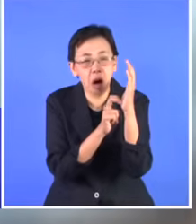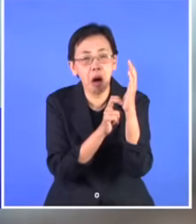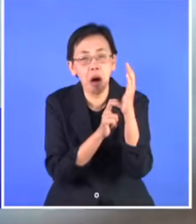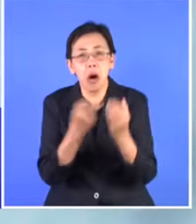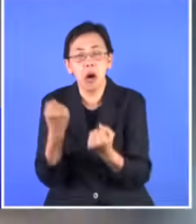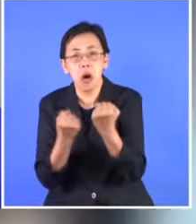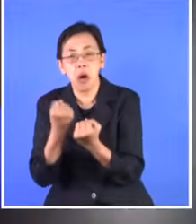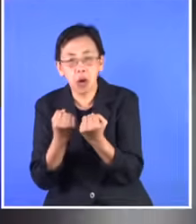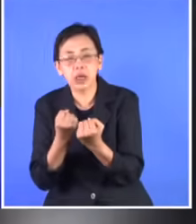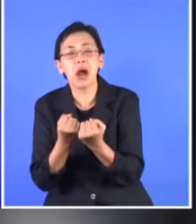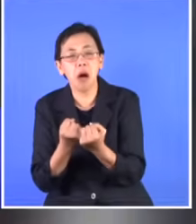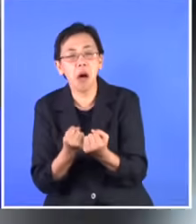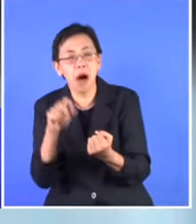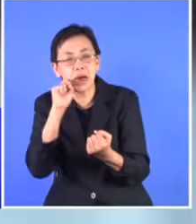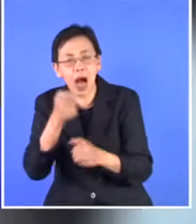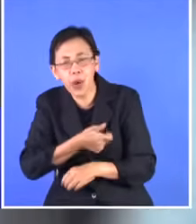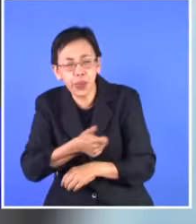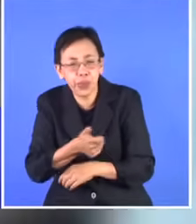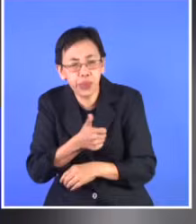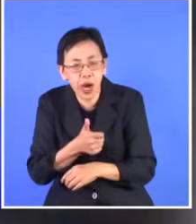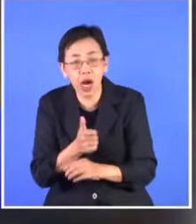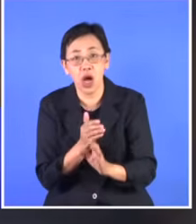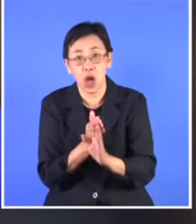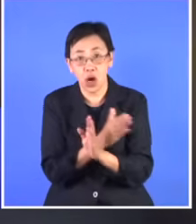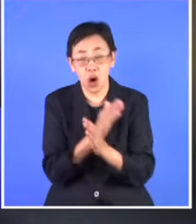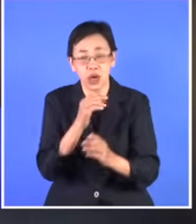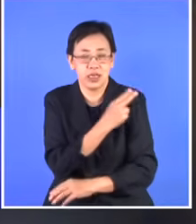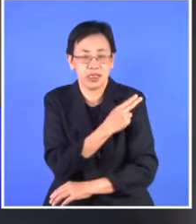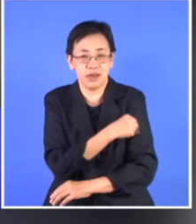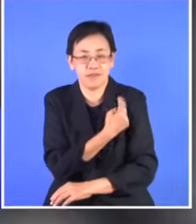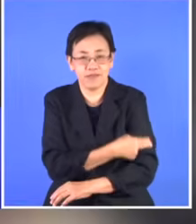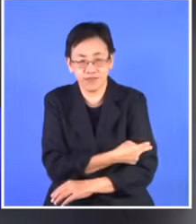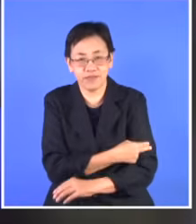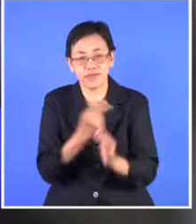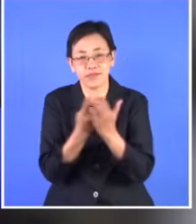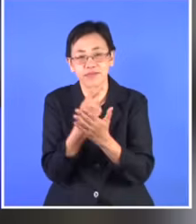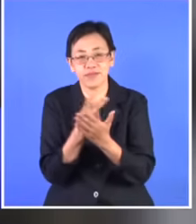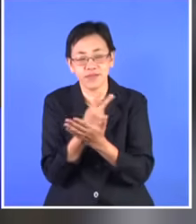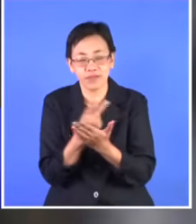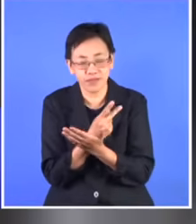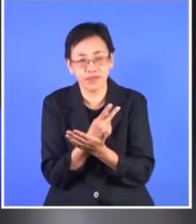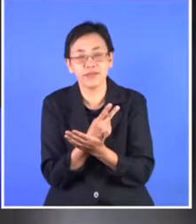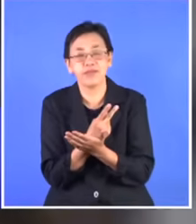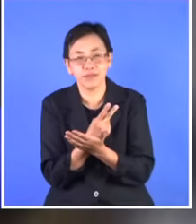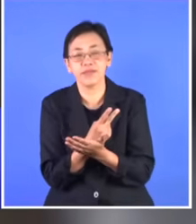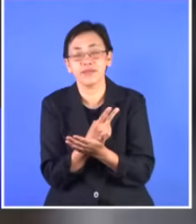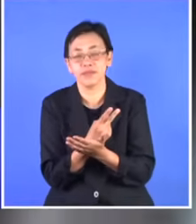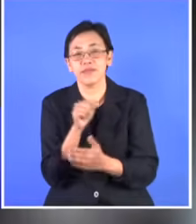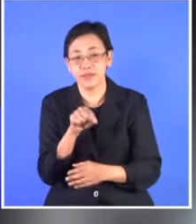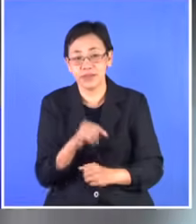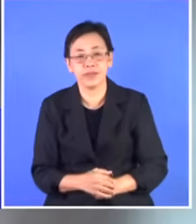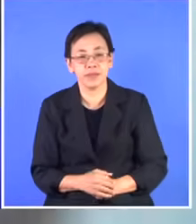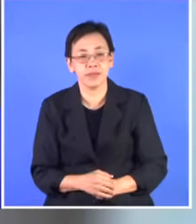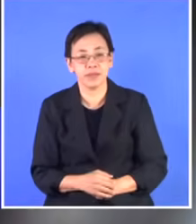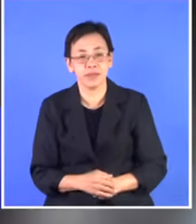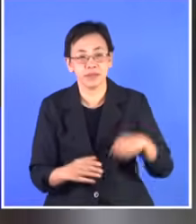เมันเกิดนะครับอยู่ที่บริเวณก่อนถึงโรงพยาบาลพหลพลพยุหเสนาถนนแสงชูโตอำเภอปากแพรกจังหวัดกาญจนบุรีนี่นะครับ